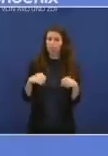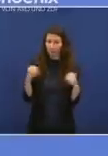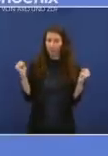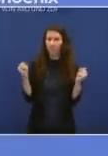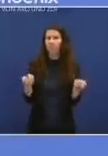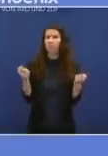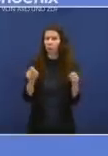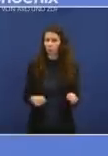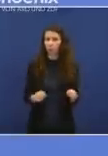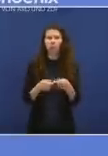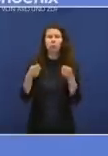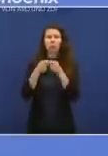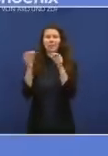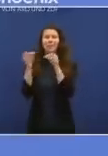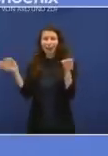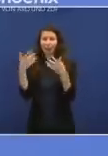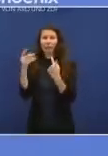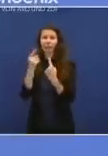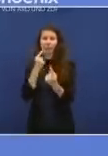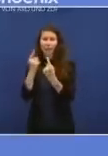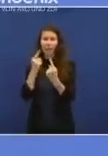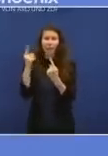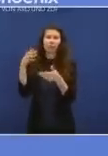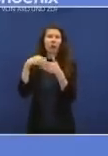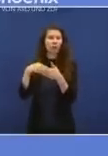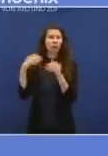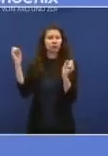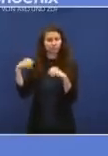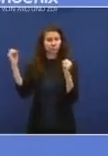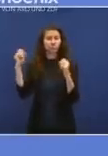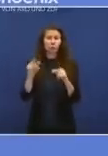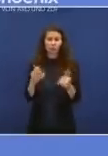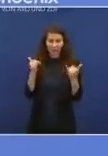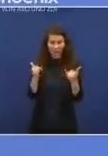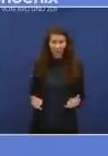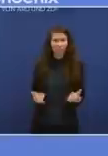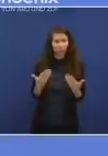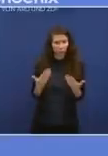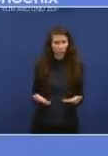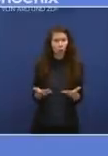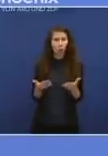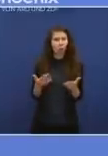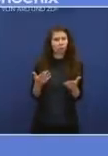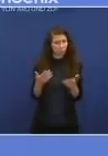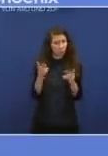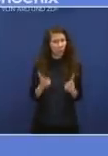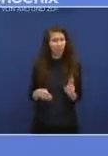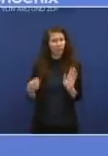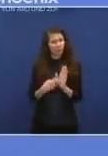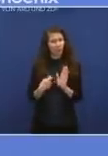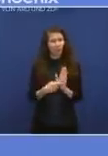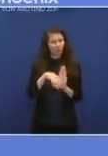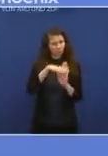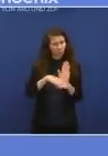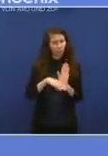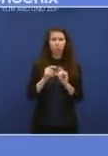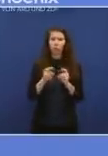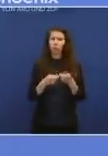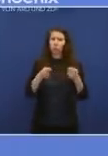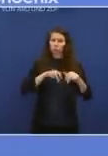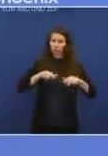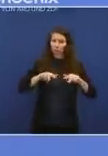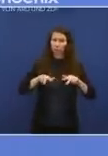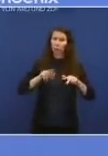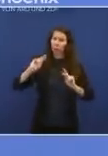der Bundestag das beraten und verabschiedet und ist das jetzt geltende Rechtslage. Es herrscht also Einvernehmen in der Bundesregierung über